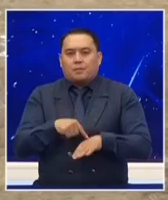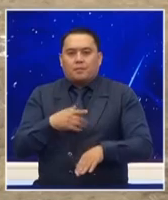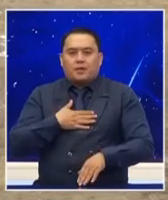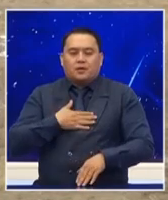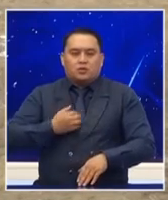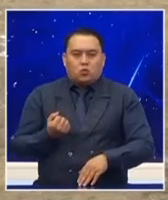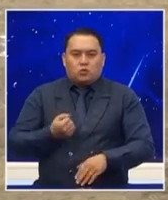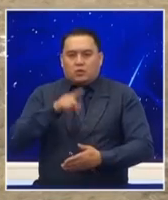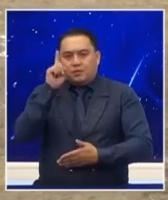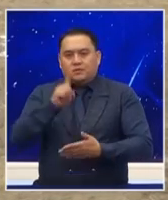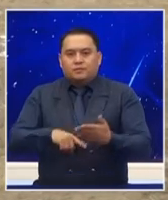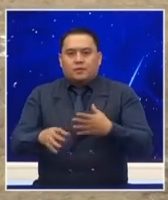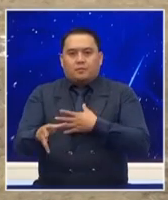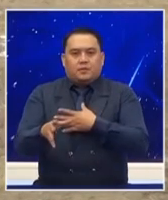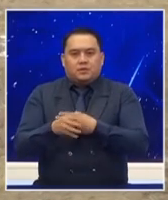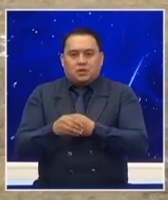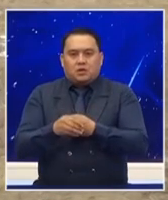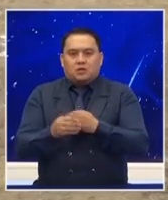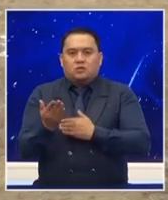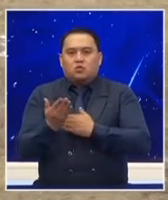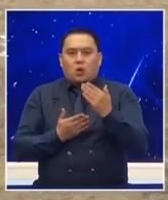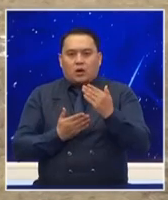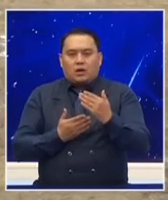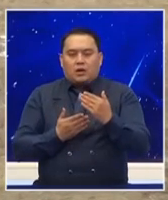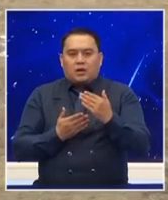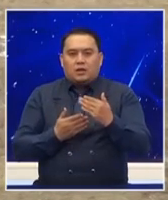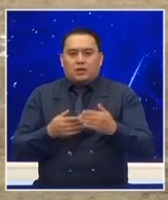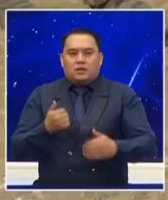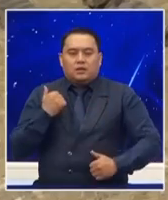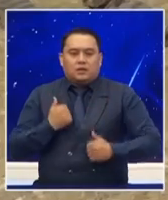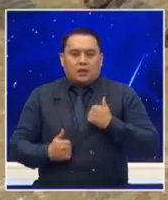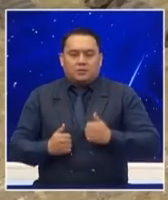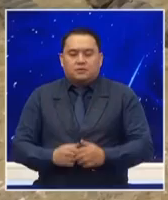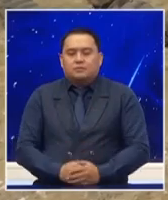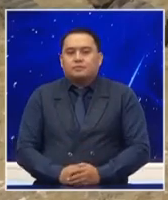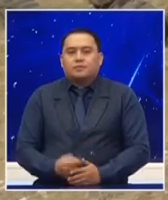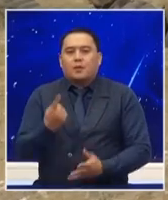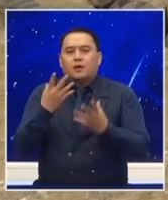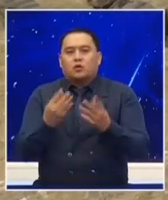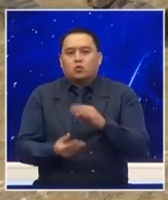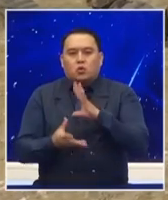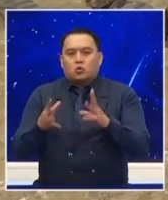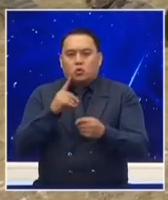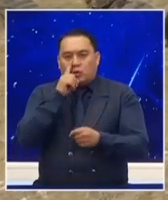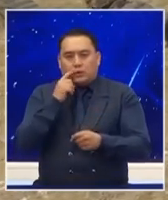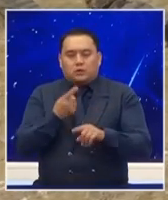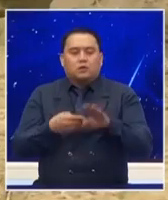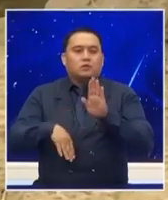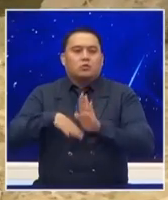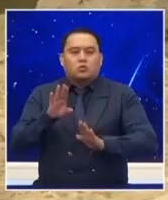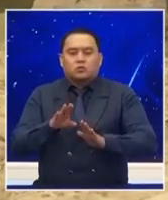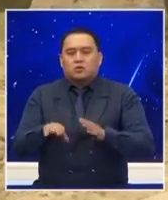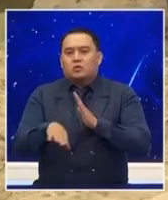жауынгер достарыма сенемін. Біздің рухымыз жоғары, намысымыз биік. Бір күндік сынақ соңында нәтижелер шығарылып, үздік